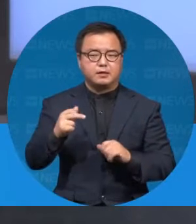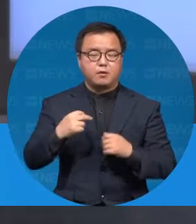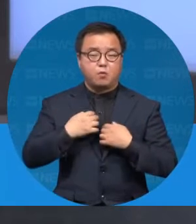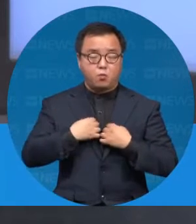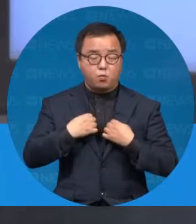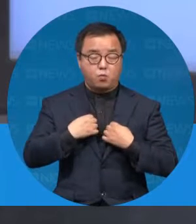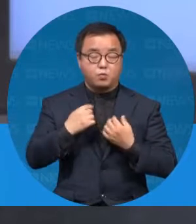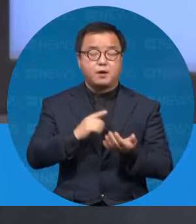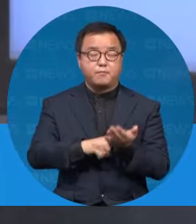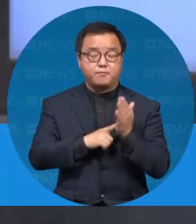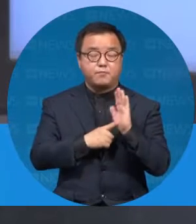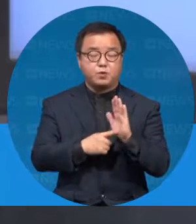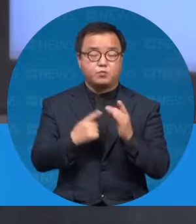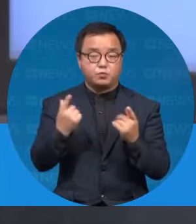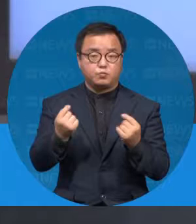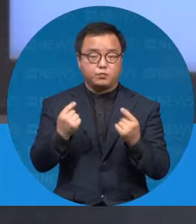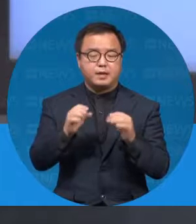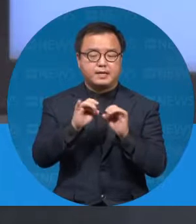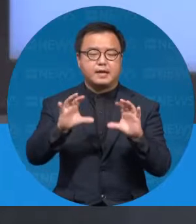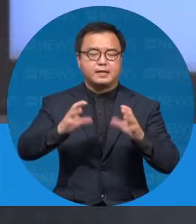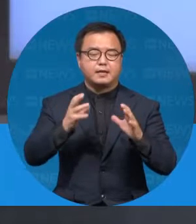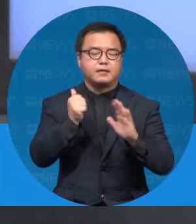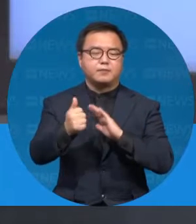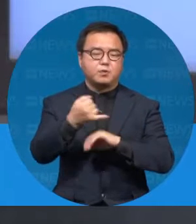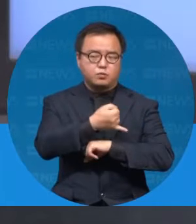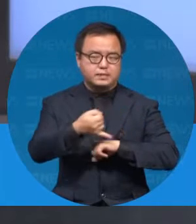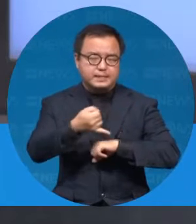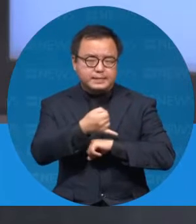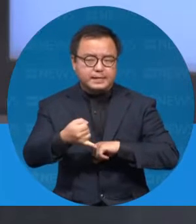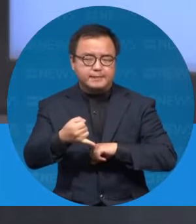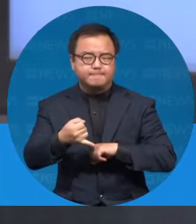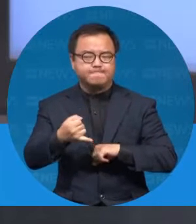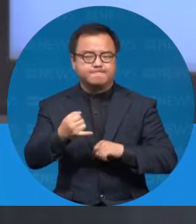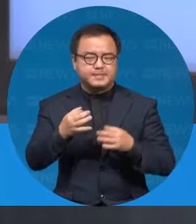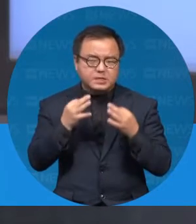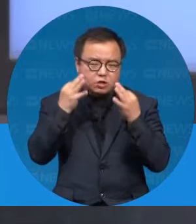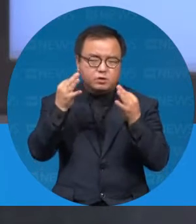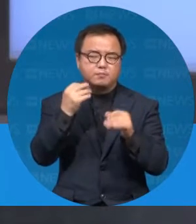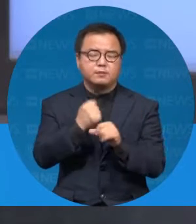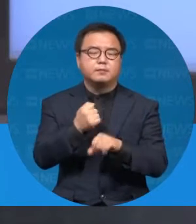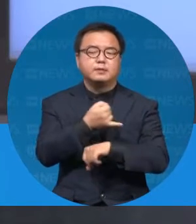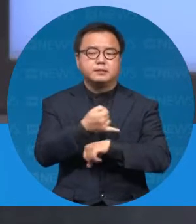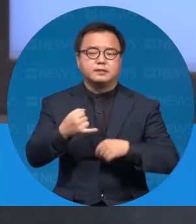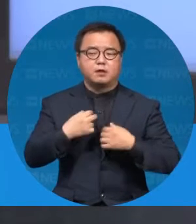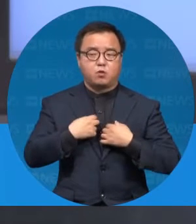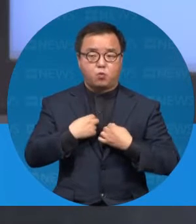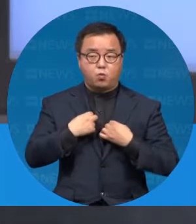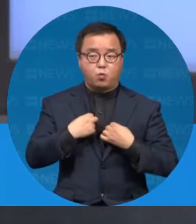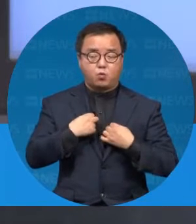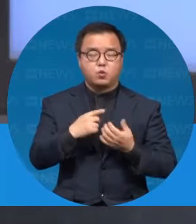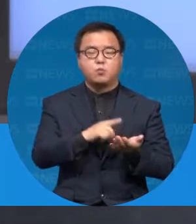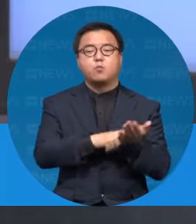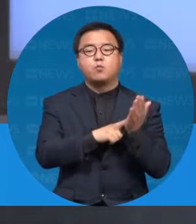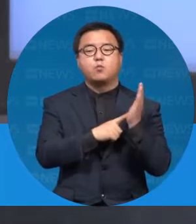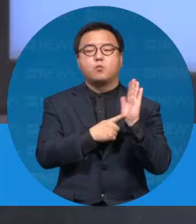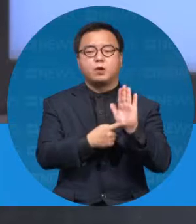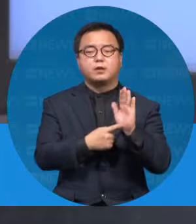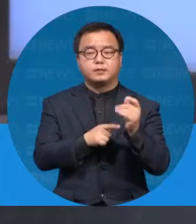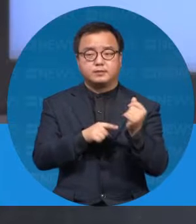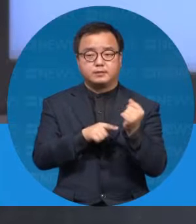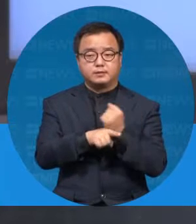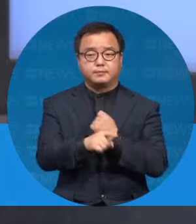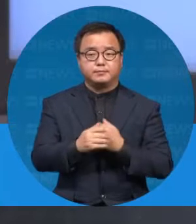패션쇼장이기도 합니다. 각국의 대표 디자이너들이 심혈을 기울여 디자인한 유니폼들이 동시에 선을 보이기